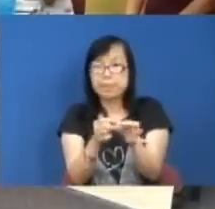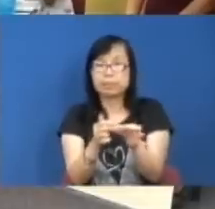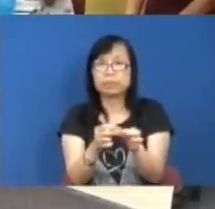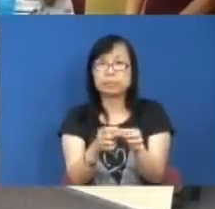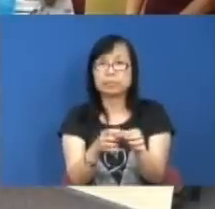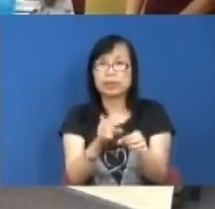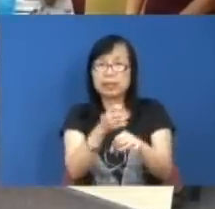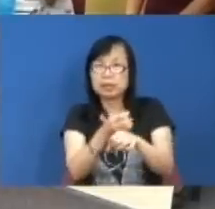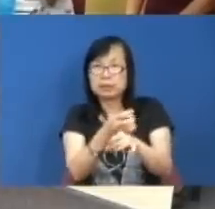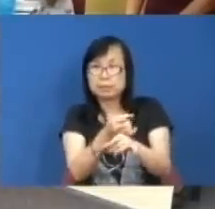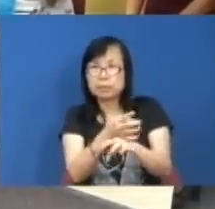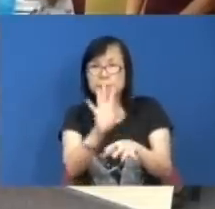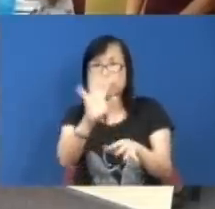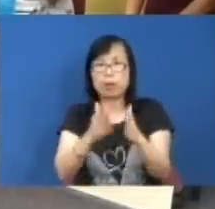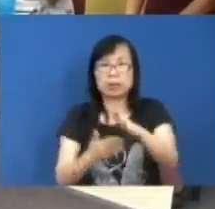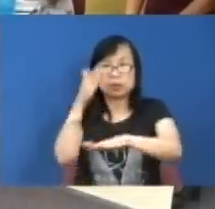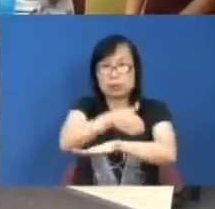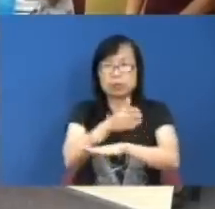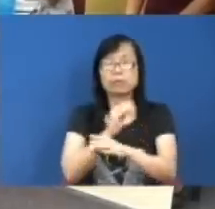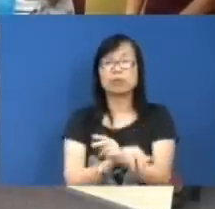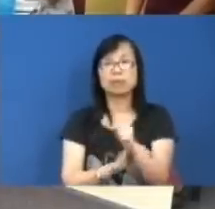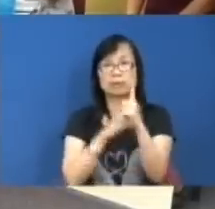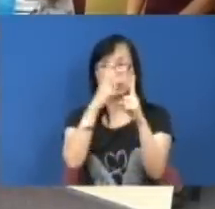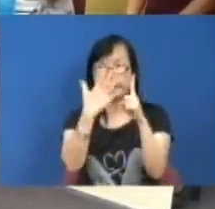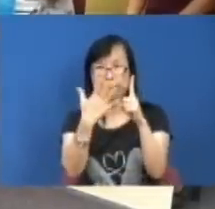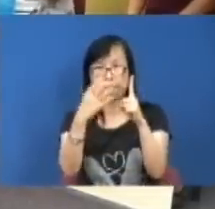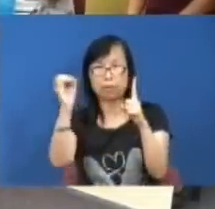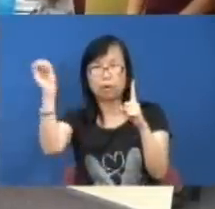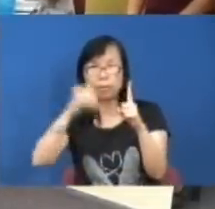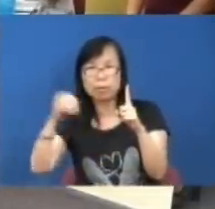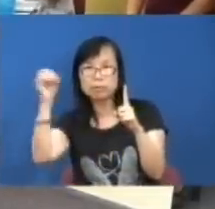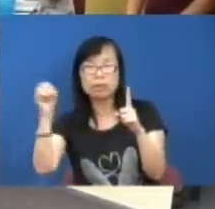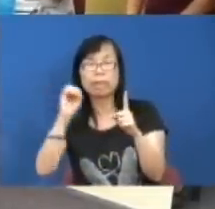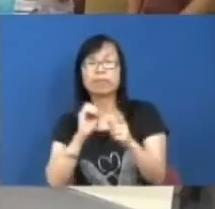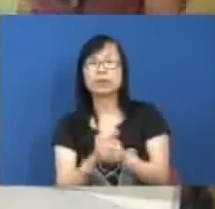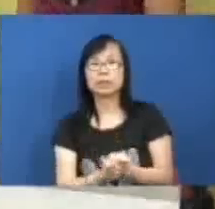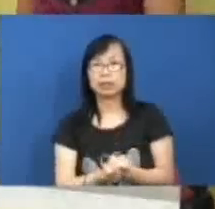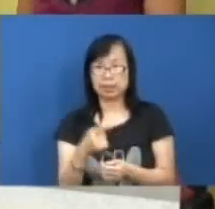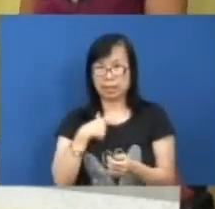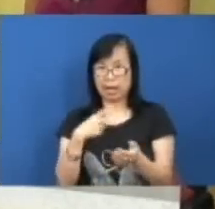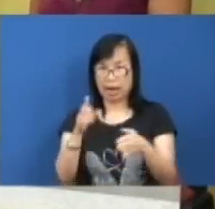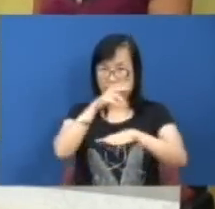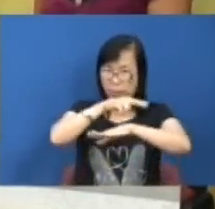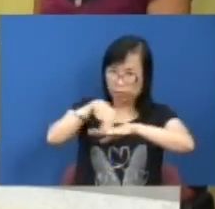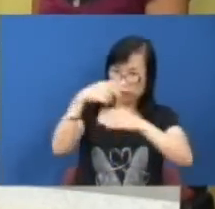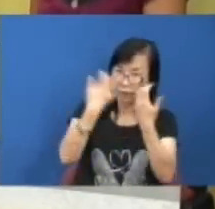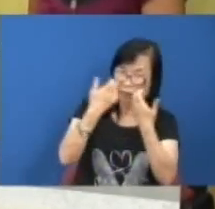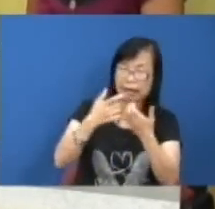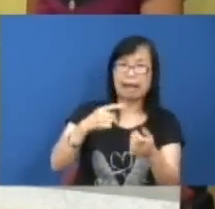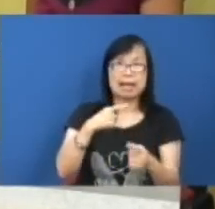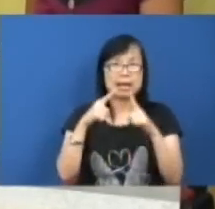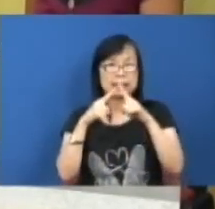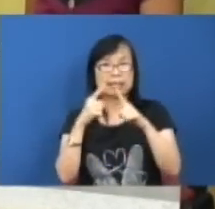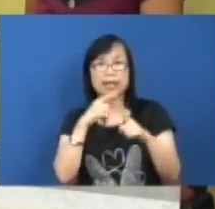說牆底的濕度不可以超過 15% 含水量。那你看我現在量一量，譬如我人體有水分